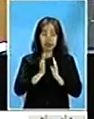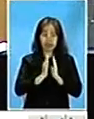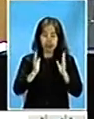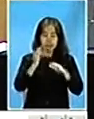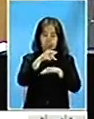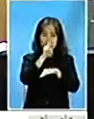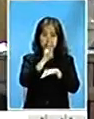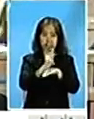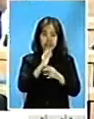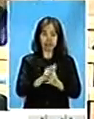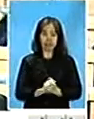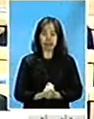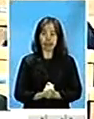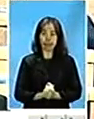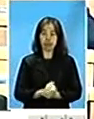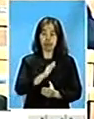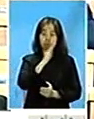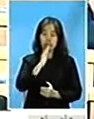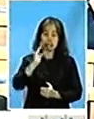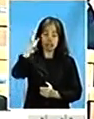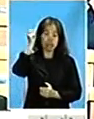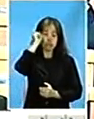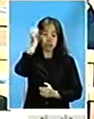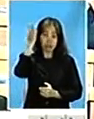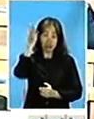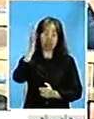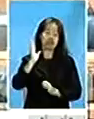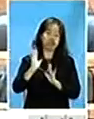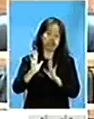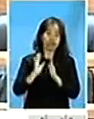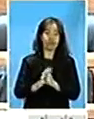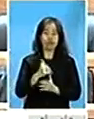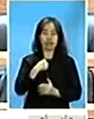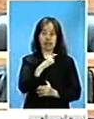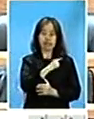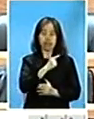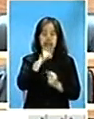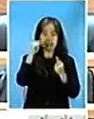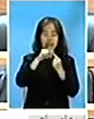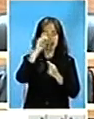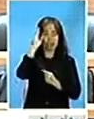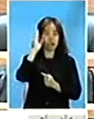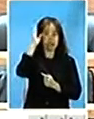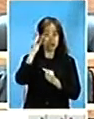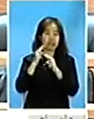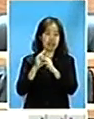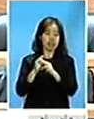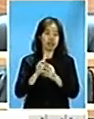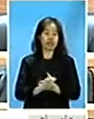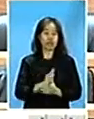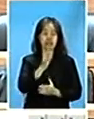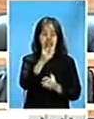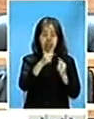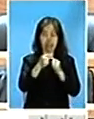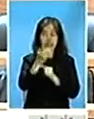ครับดูถ้าท่านผู้ประท้วงจะไม่เข้าใจจริงๆครับมีหน้าที่ประท้วงก็ประท้วงไปเรื่อย ๆผมว่าเชิญ